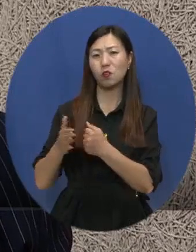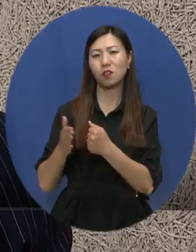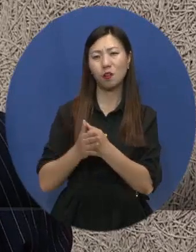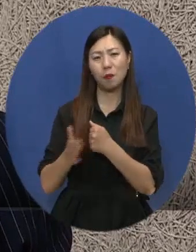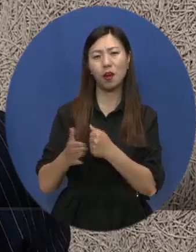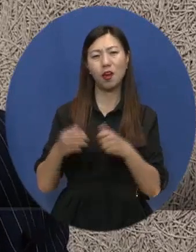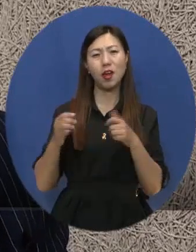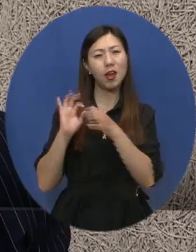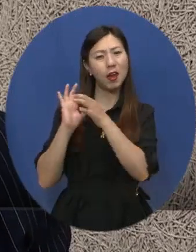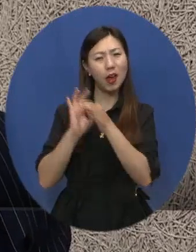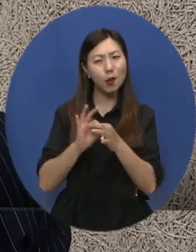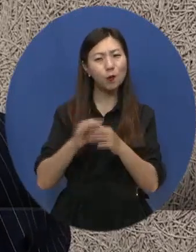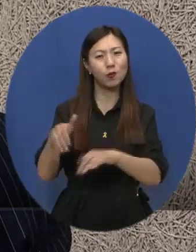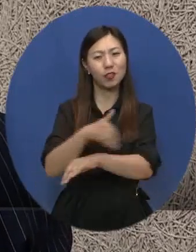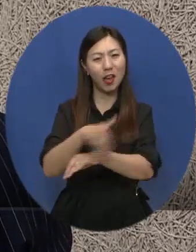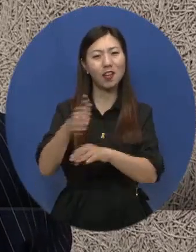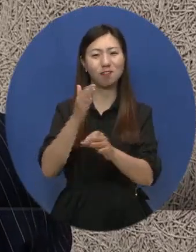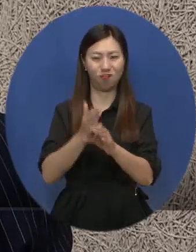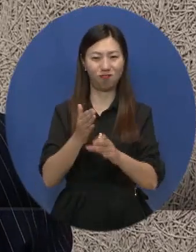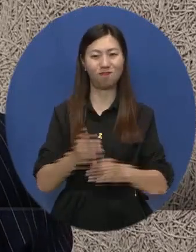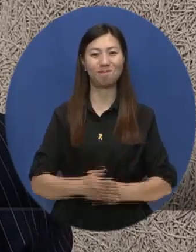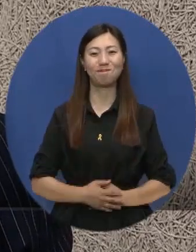계속 나오고 있어요.